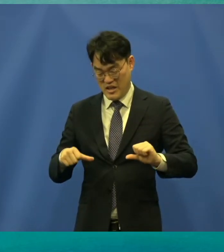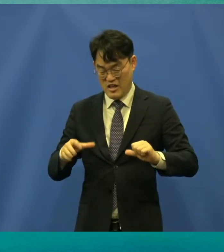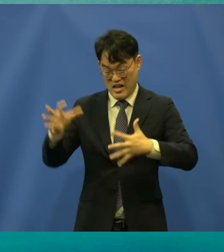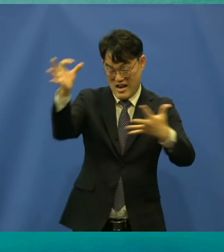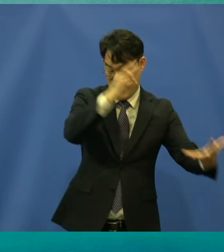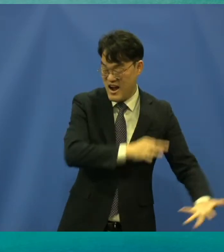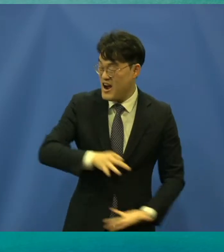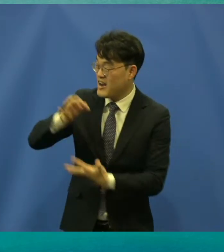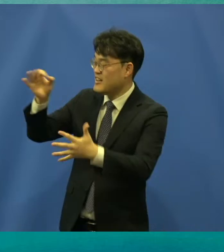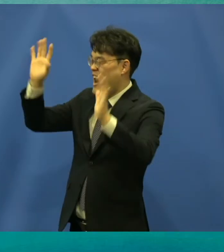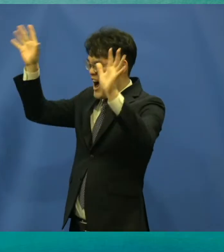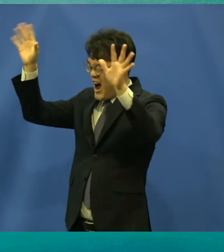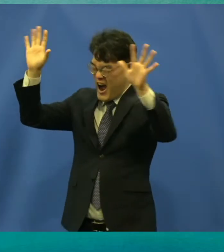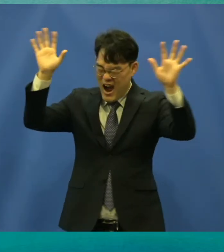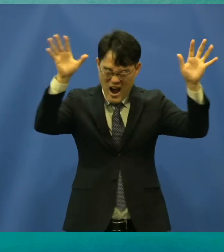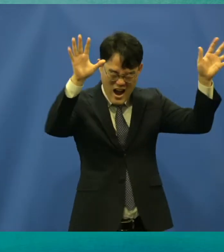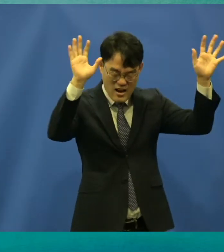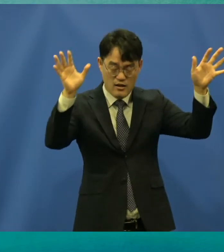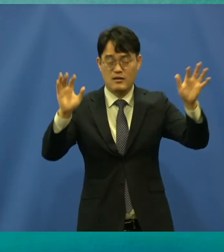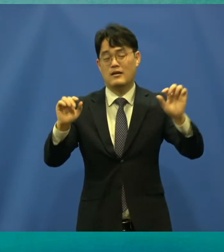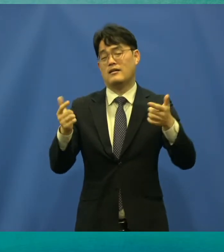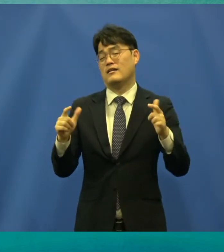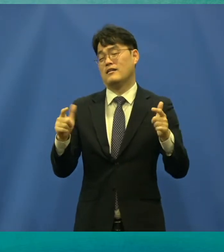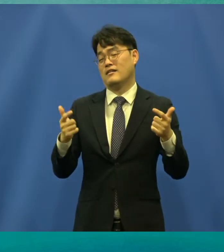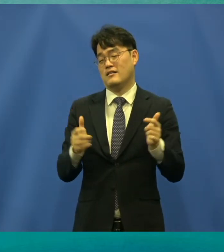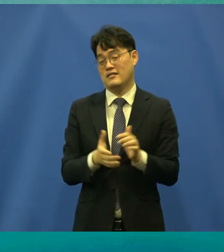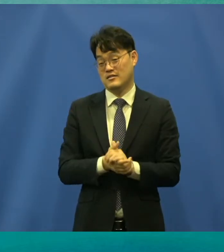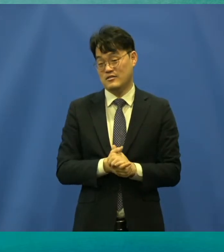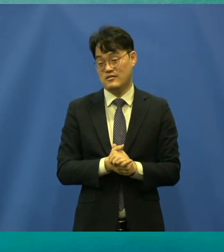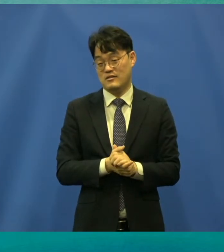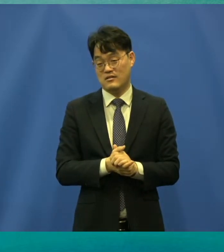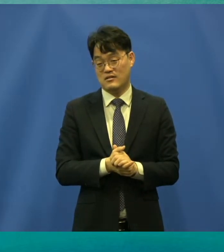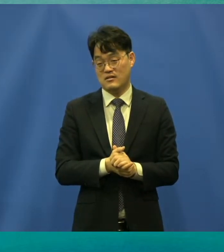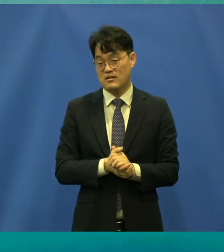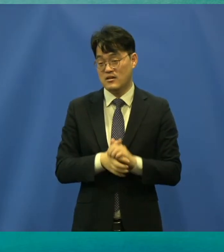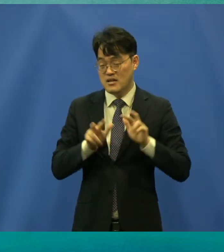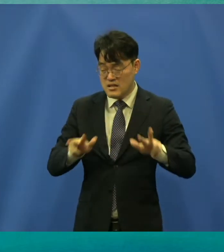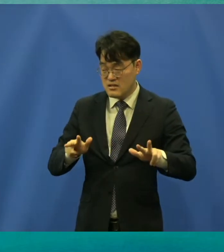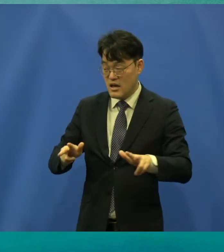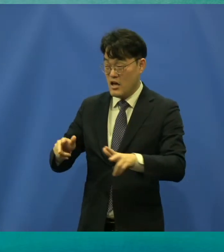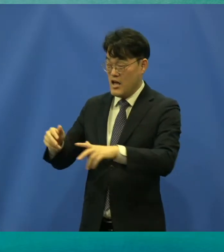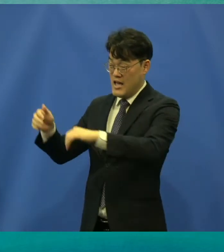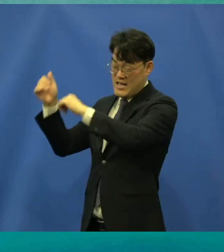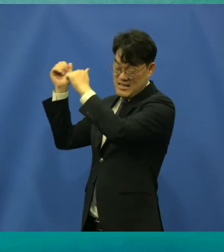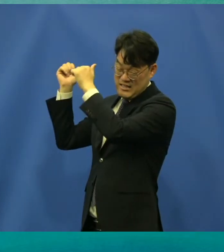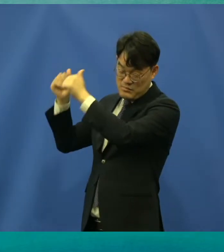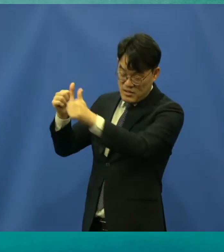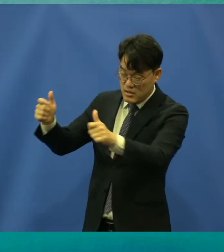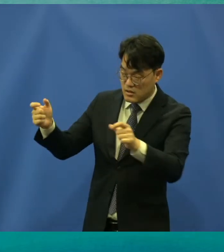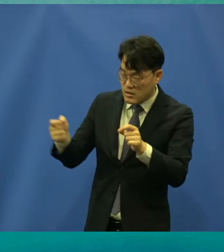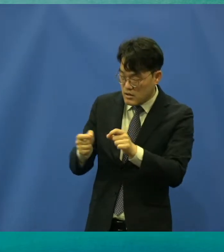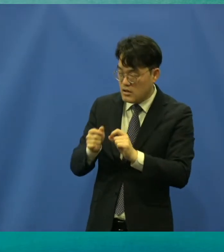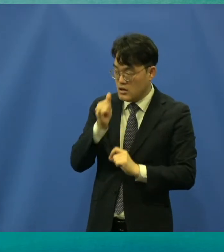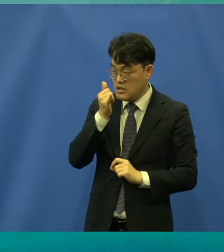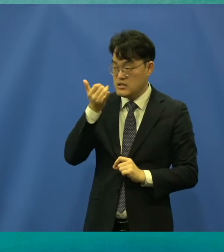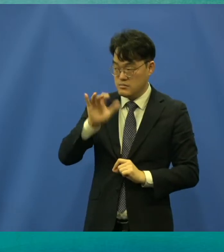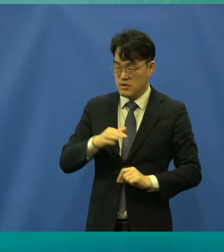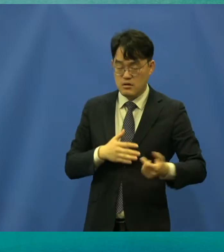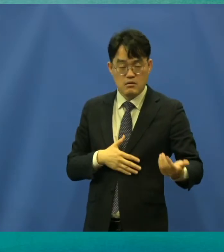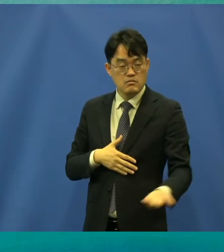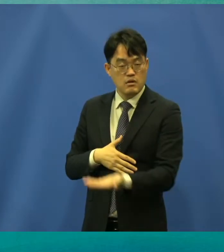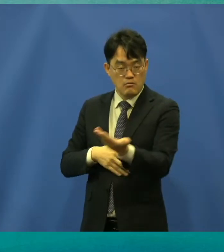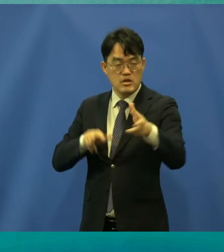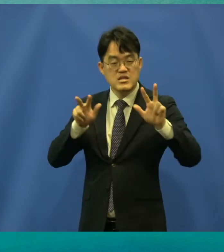내일 지구의 종말이 와도 오늘 나는 사과나무를 심겠다. 그런 것처럼 오늘 주어진 시간에 최선을